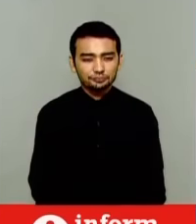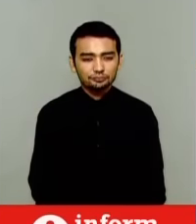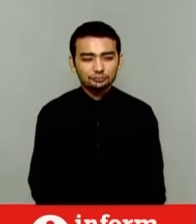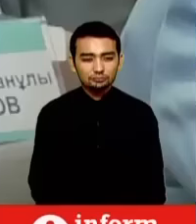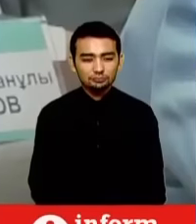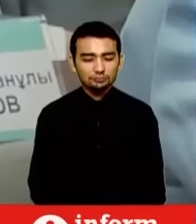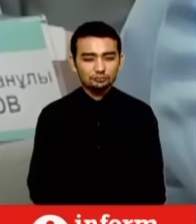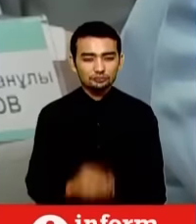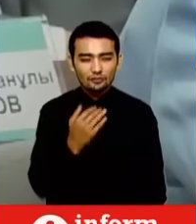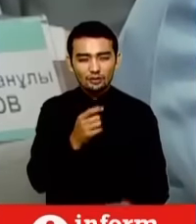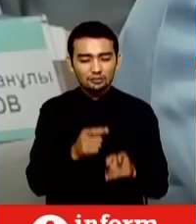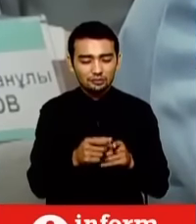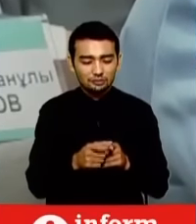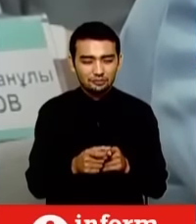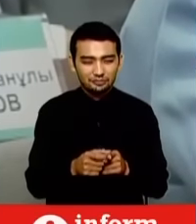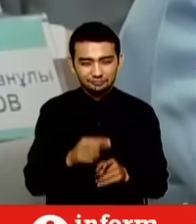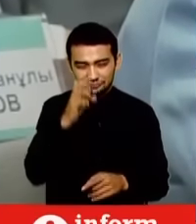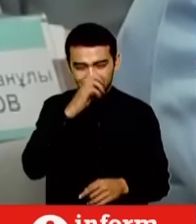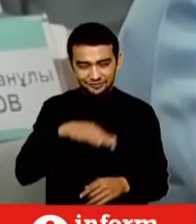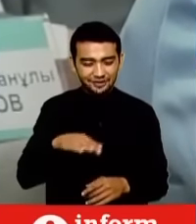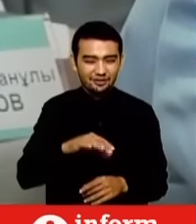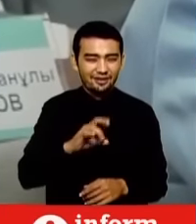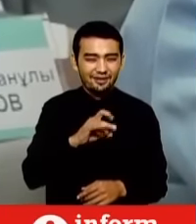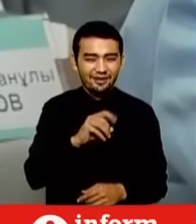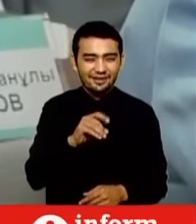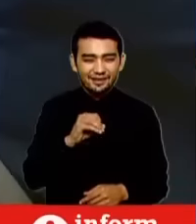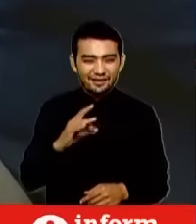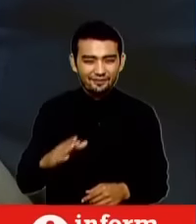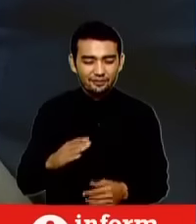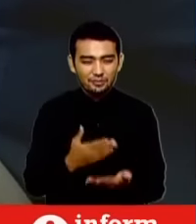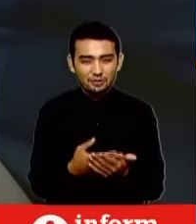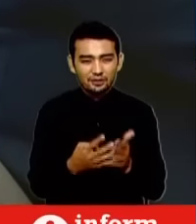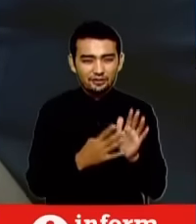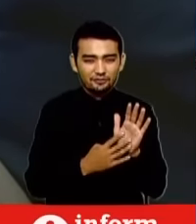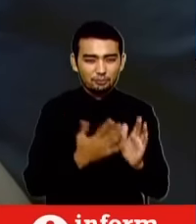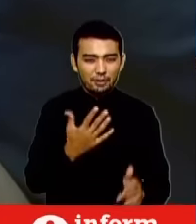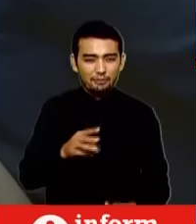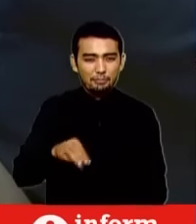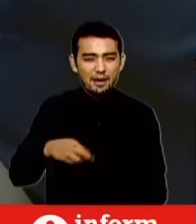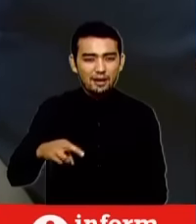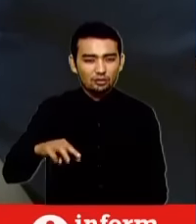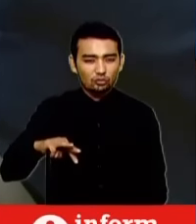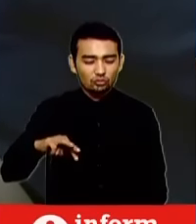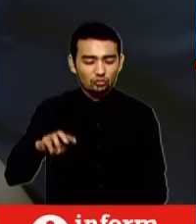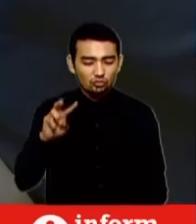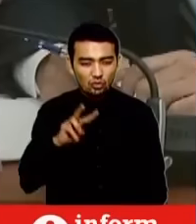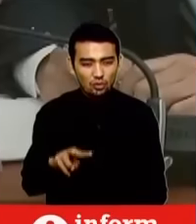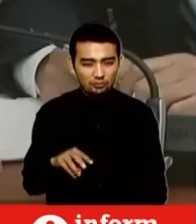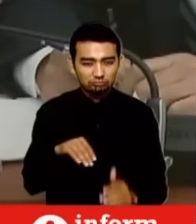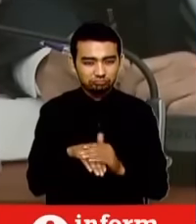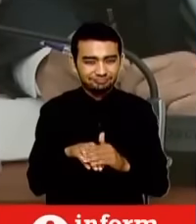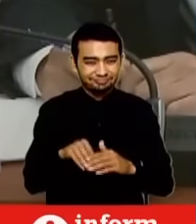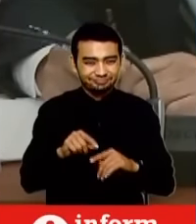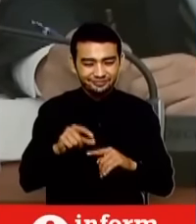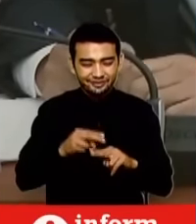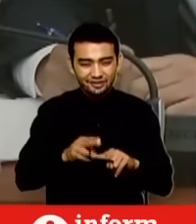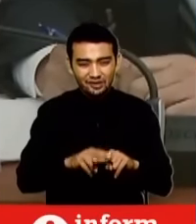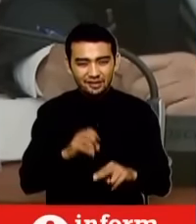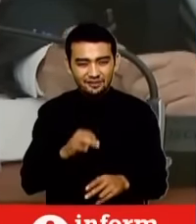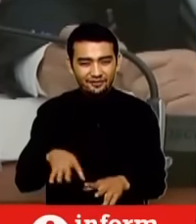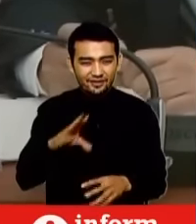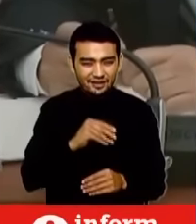По его словам, международные резервы страны на сегодня составляют почти 95 миллиардов долларов. Это говорит о том, что рост благосостояния отмечается во